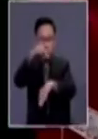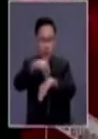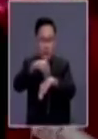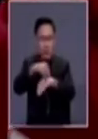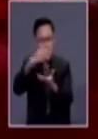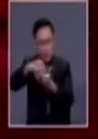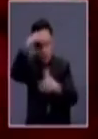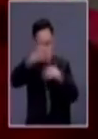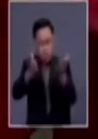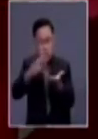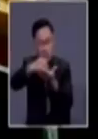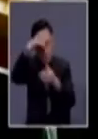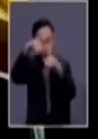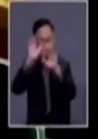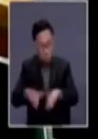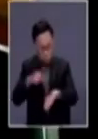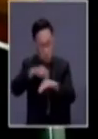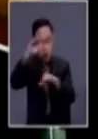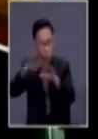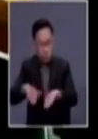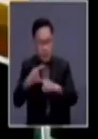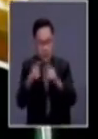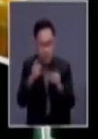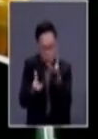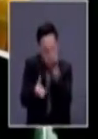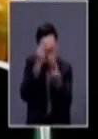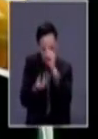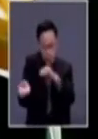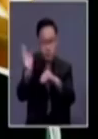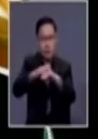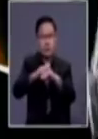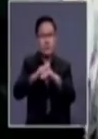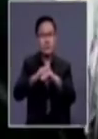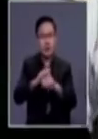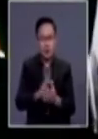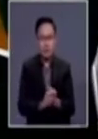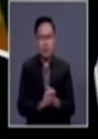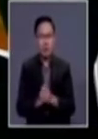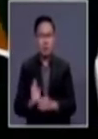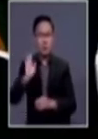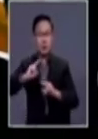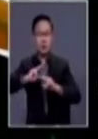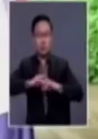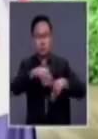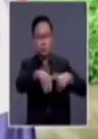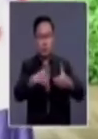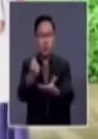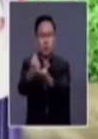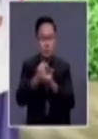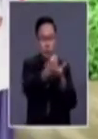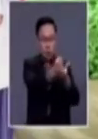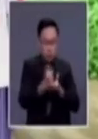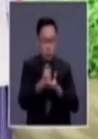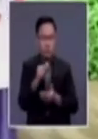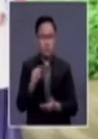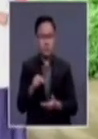จะมีกิจกรรมเนี่ยมาบูรณาการทั้งหมดโดยที่มีส่วนร่วมของชุมชนภาคเอกชนเข้ามาสนับสนุนรายการ